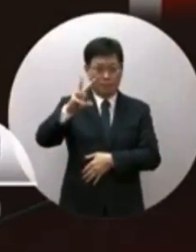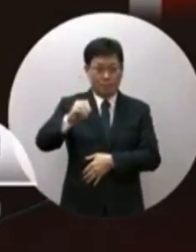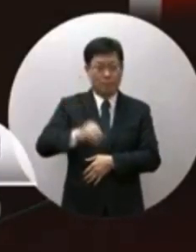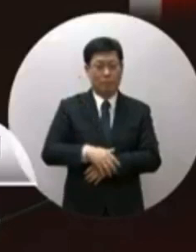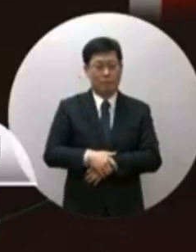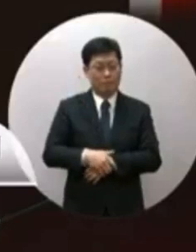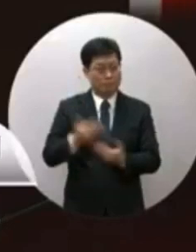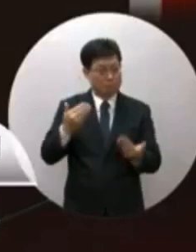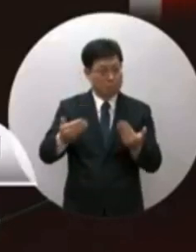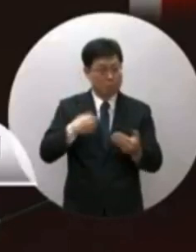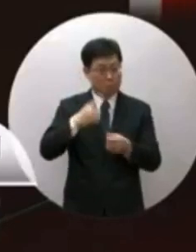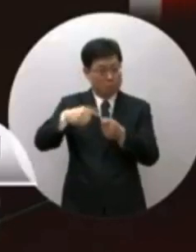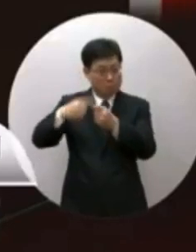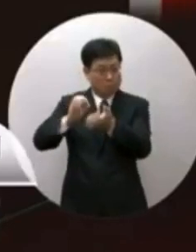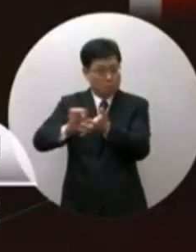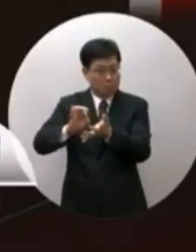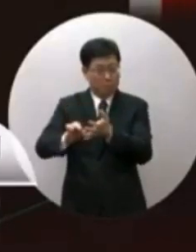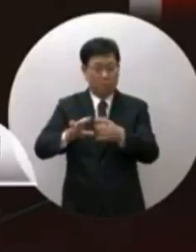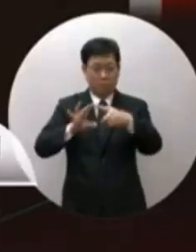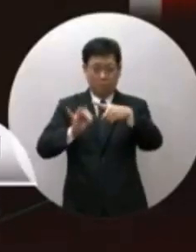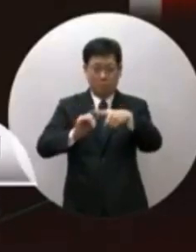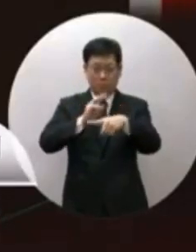519亿5782万元，占税出总额的